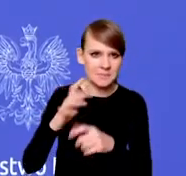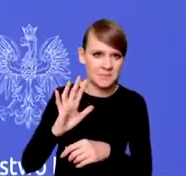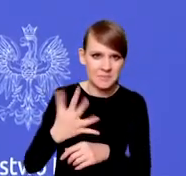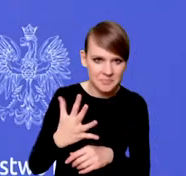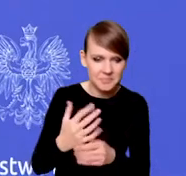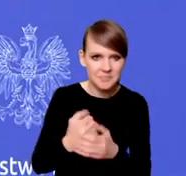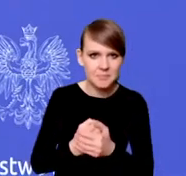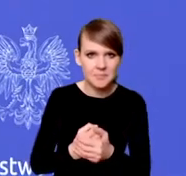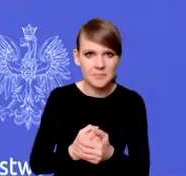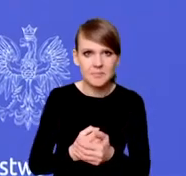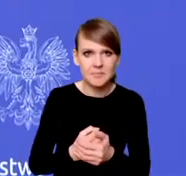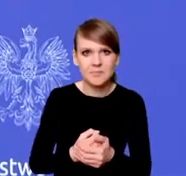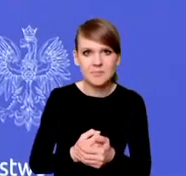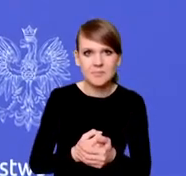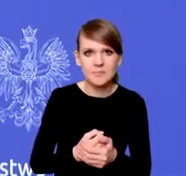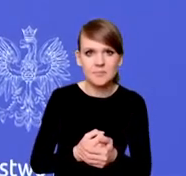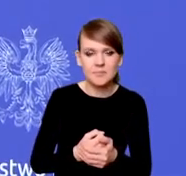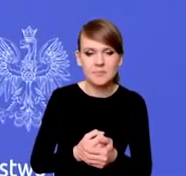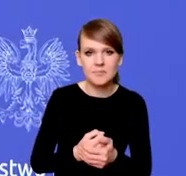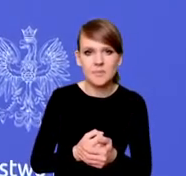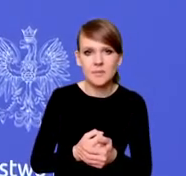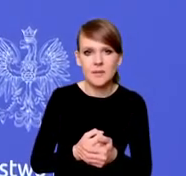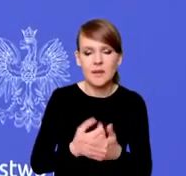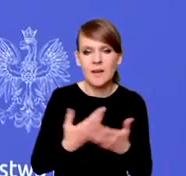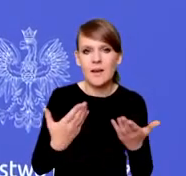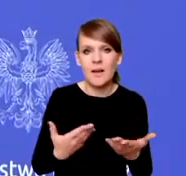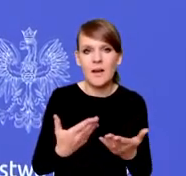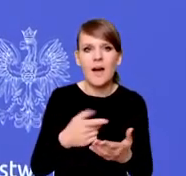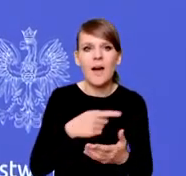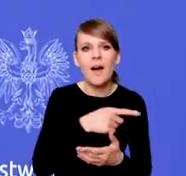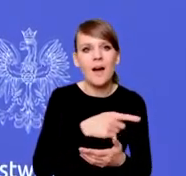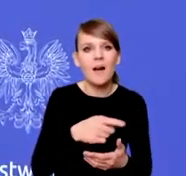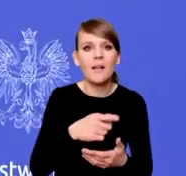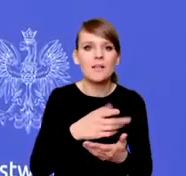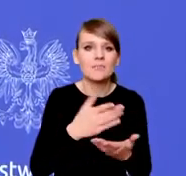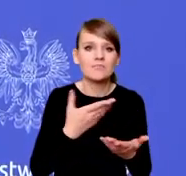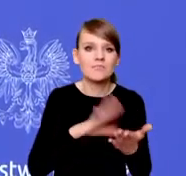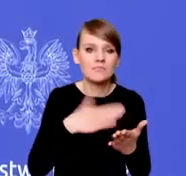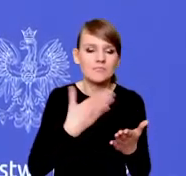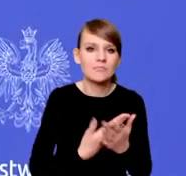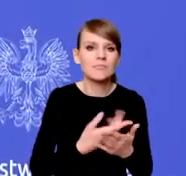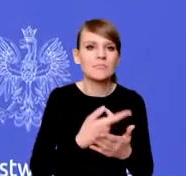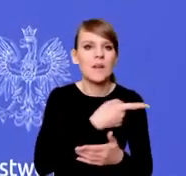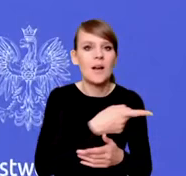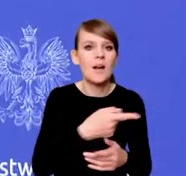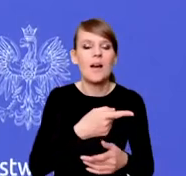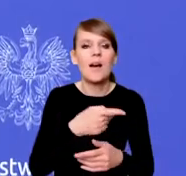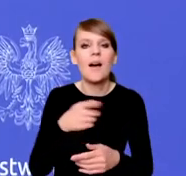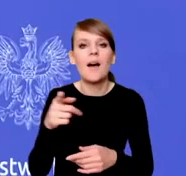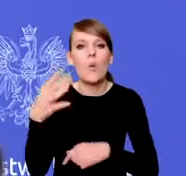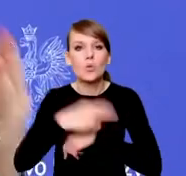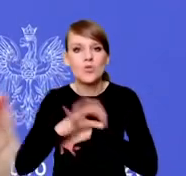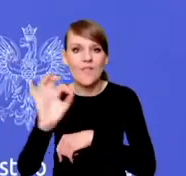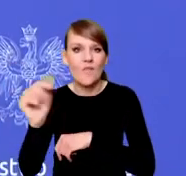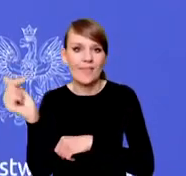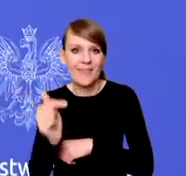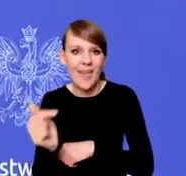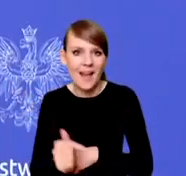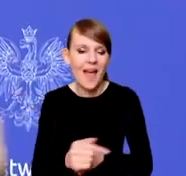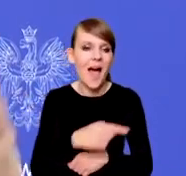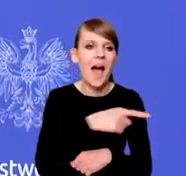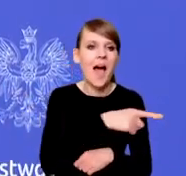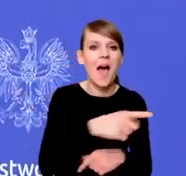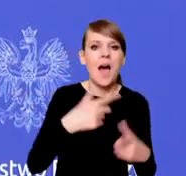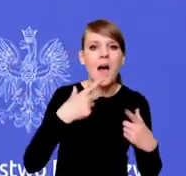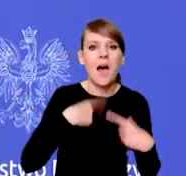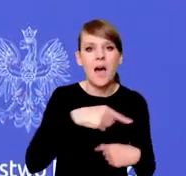uczelni, ma się dobro ewentualnych ofiar w odniesieniu do interesów uczelni. Czy napięty budżet, czy finanse